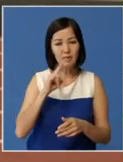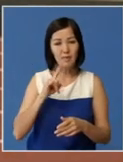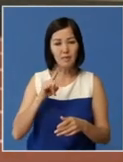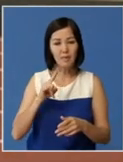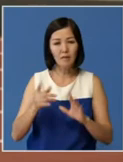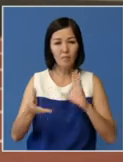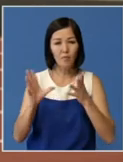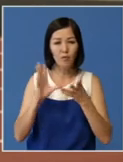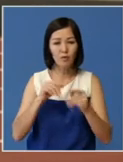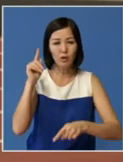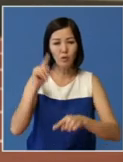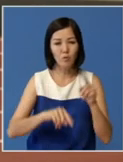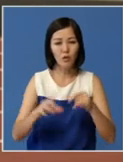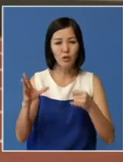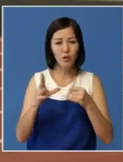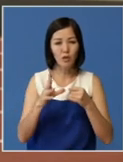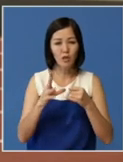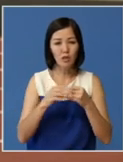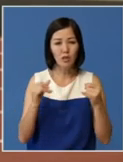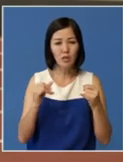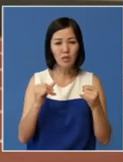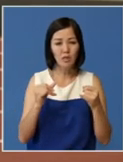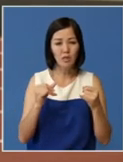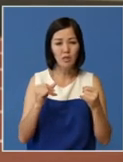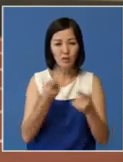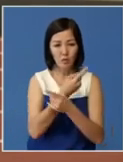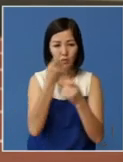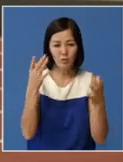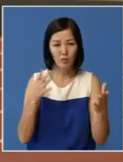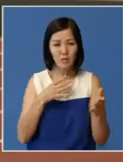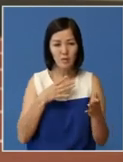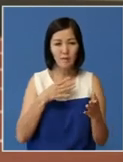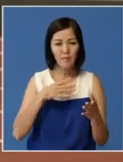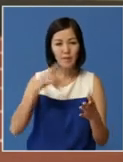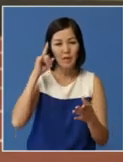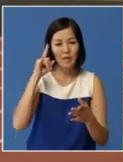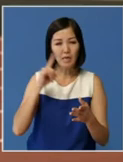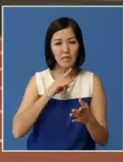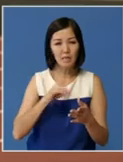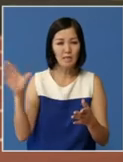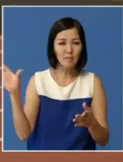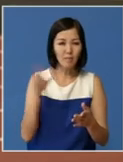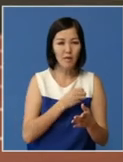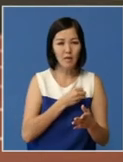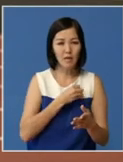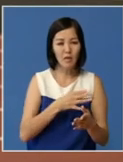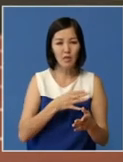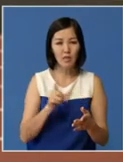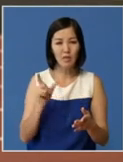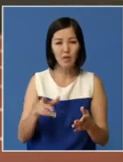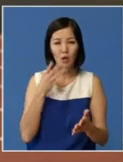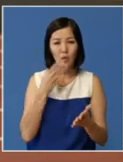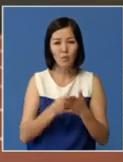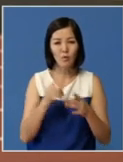деген мен үндеу тастағам. Қазақстанның барлық қаражатты азаматтары өзінің туған